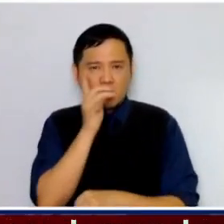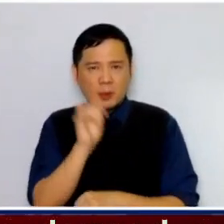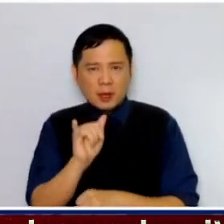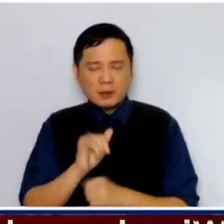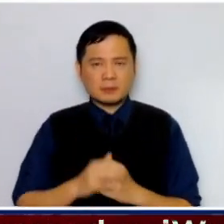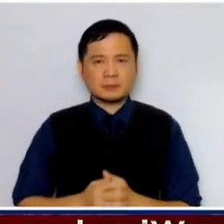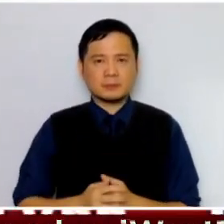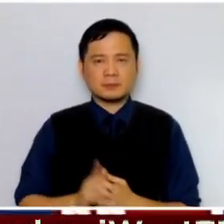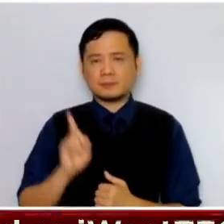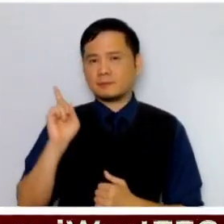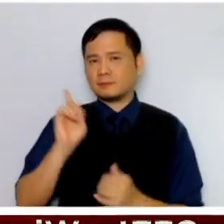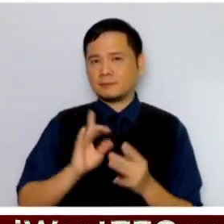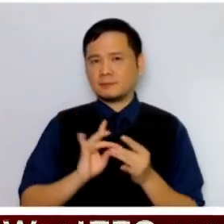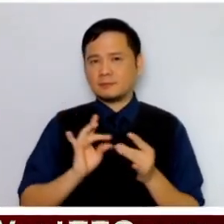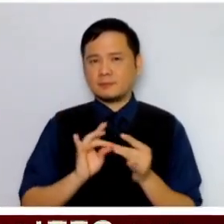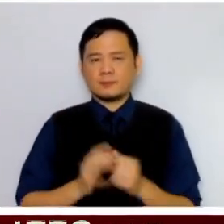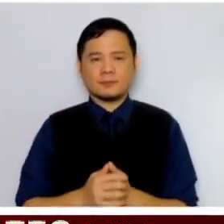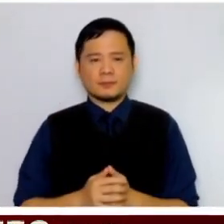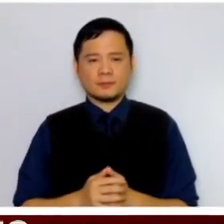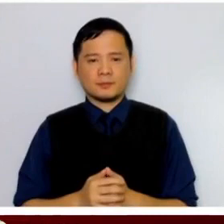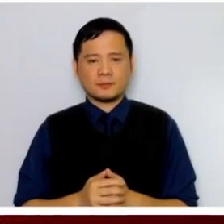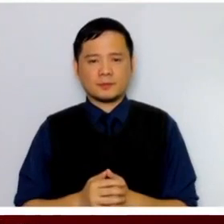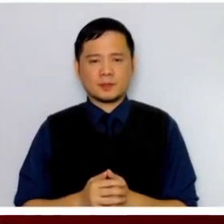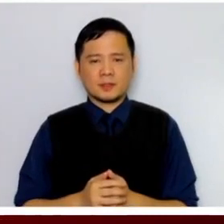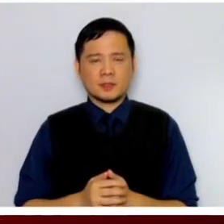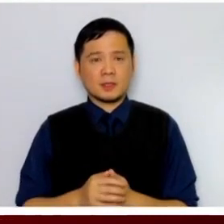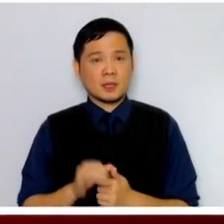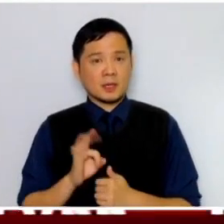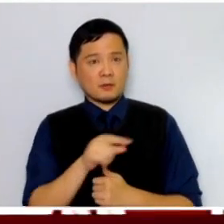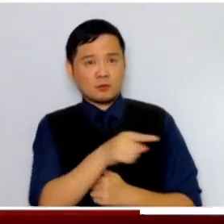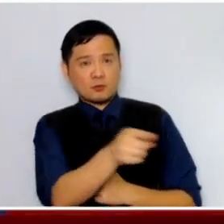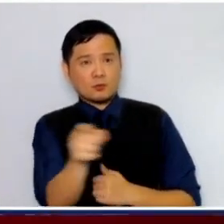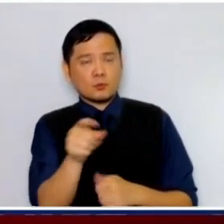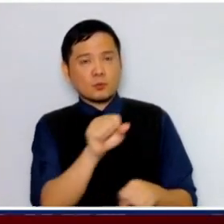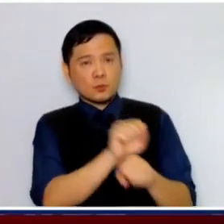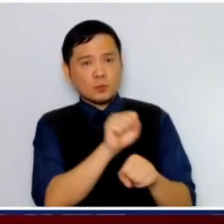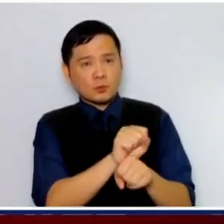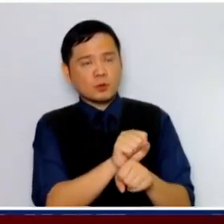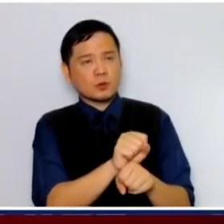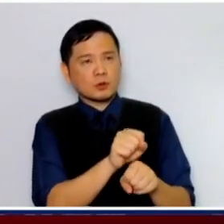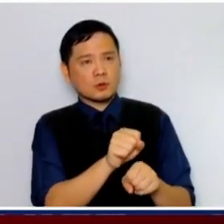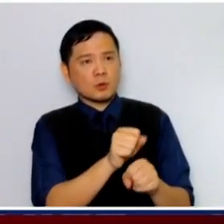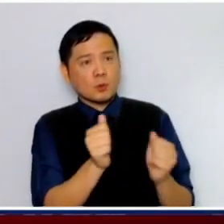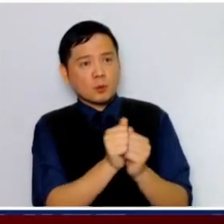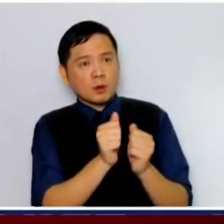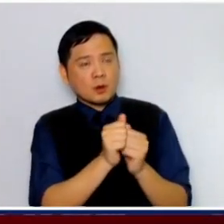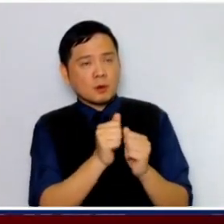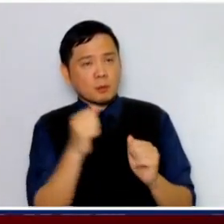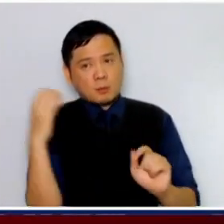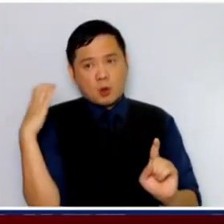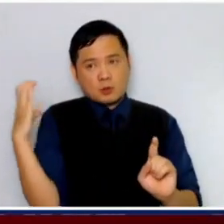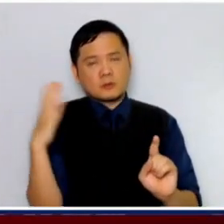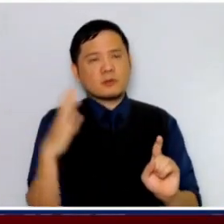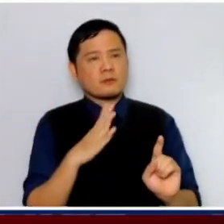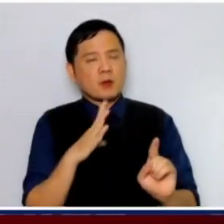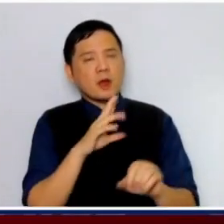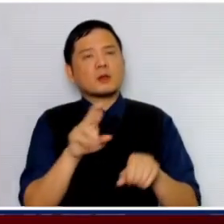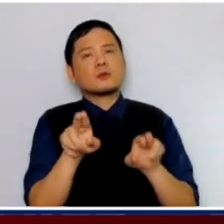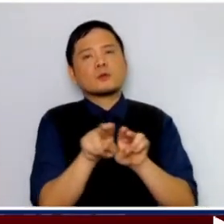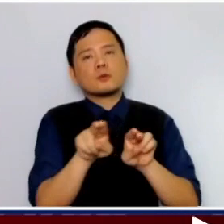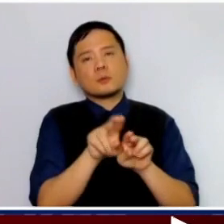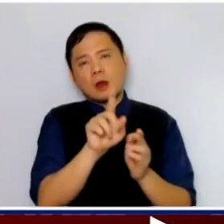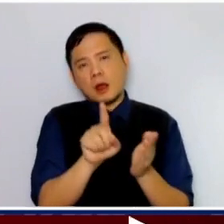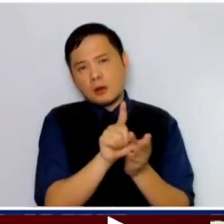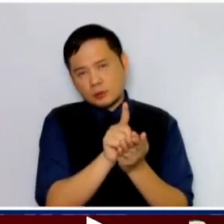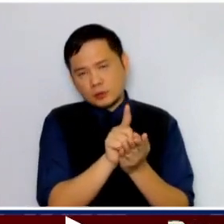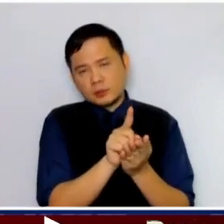Kung sila man po ay papagtrabawin sa mga yun, yun po ay normal hours of work po yun. Pero pag sila po ay